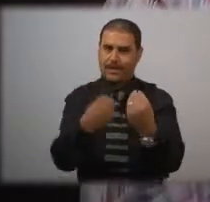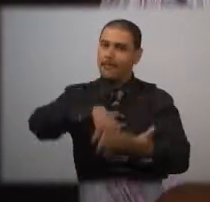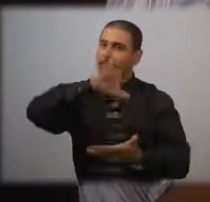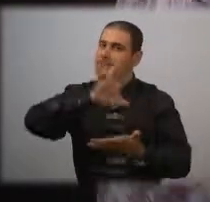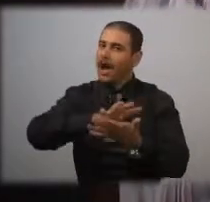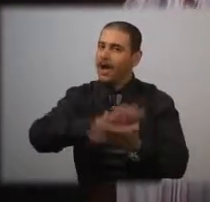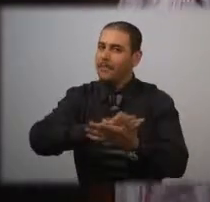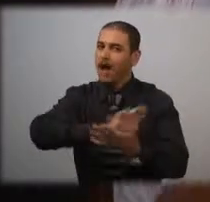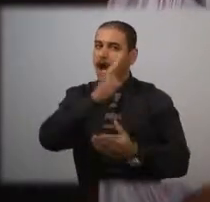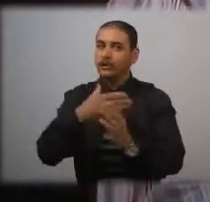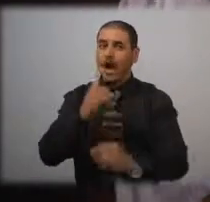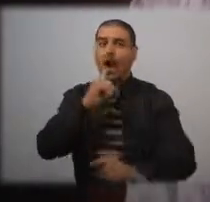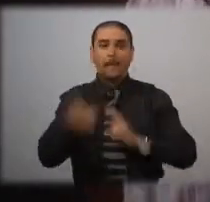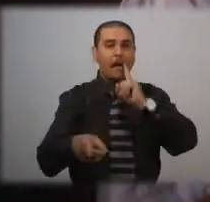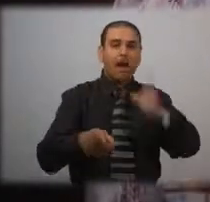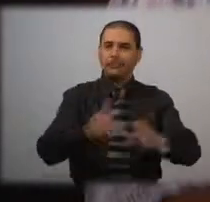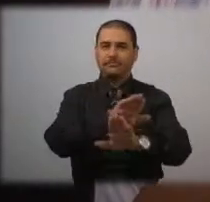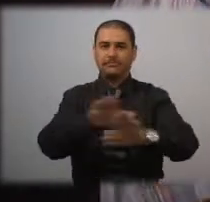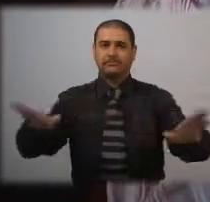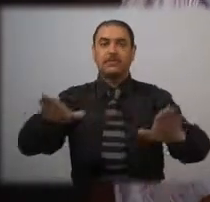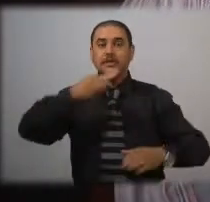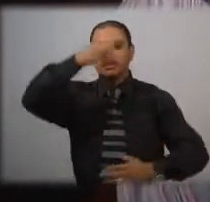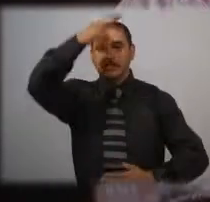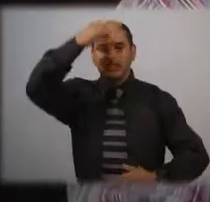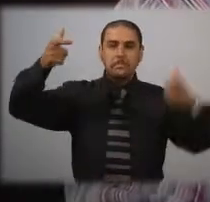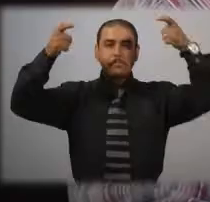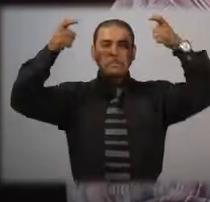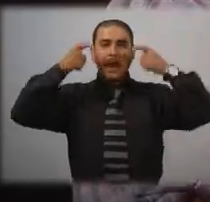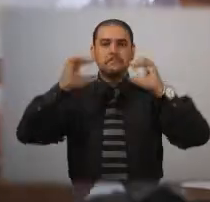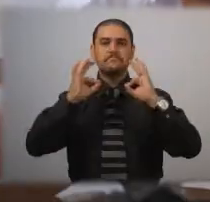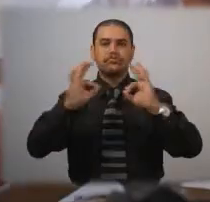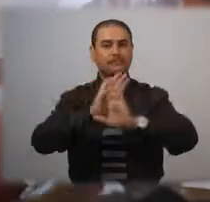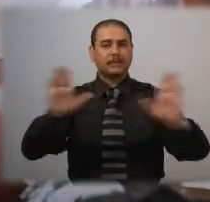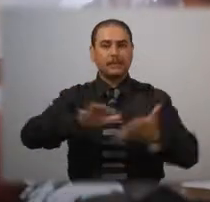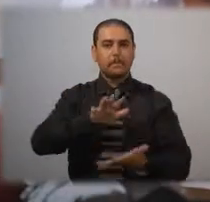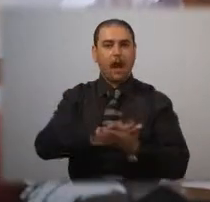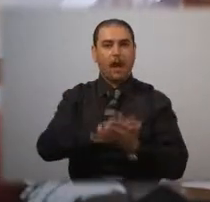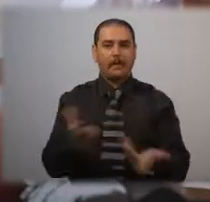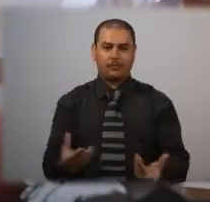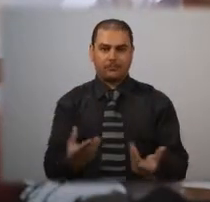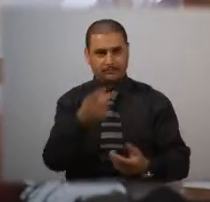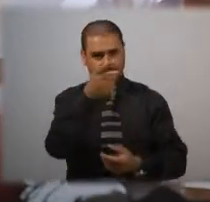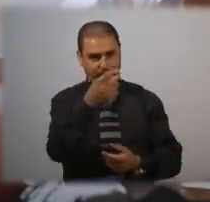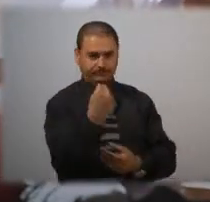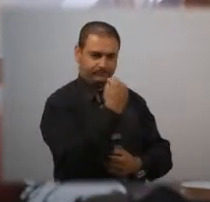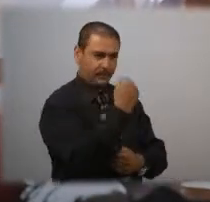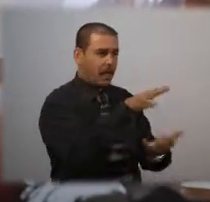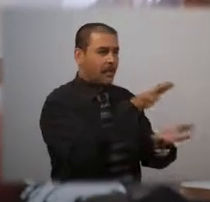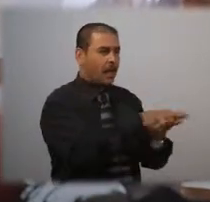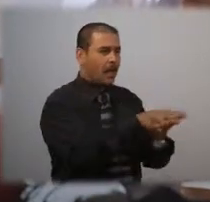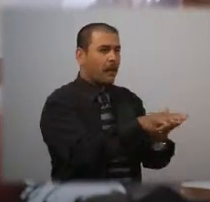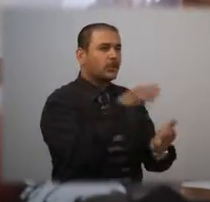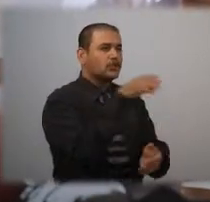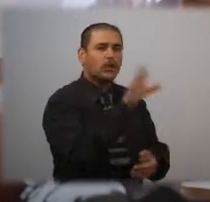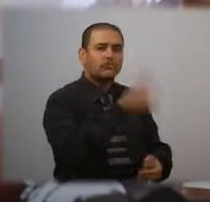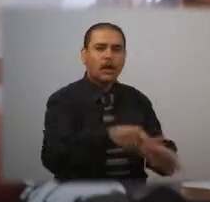القضائيه سلطه مستقله يعني ما حدا له عليها وتصدر احكامها باسم الملك فاهم بكره بتفوت القضيه على المحكمه